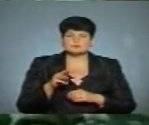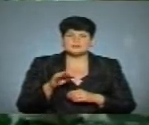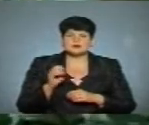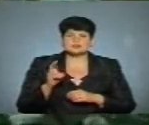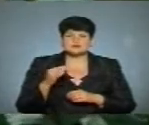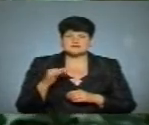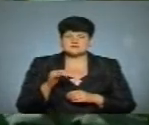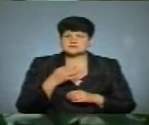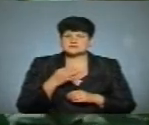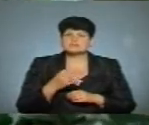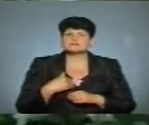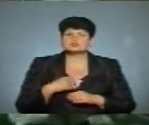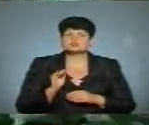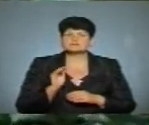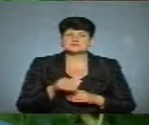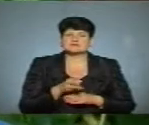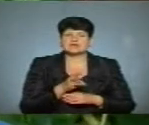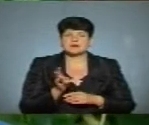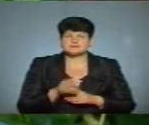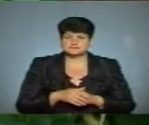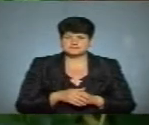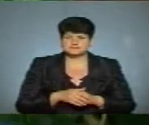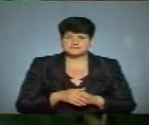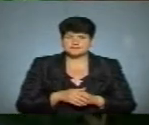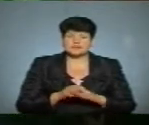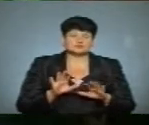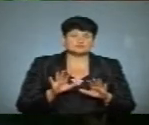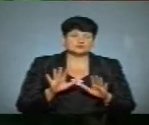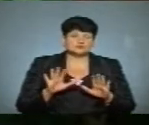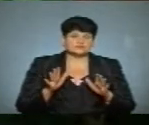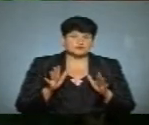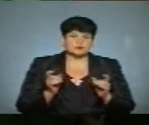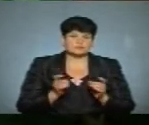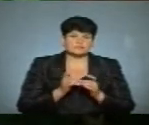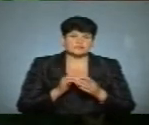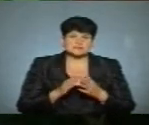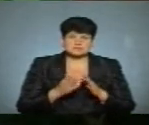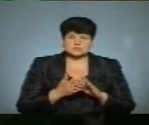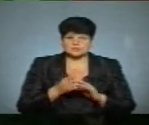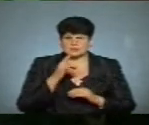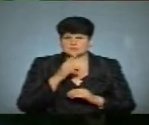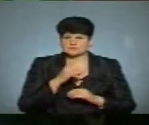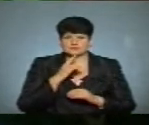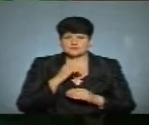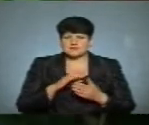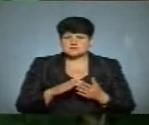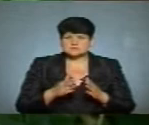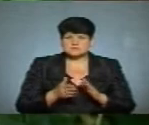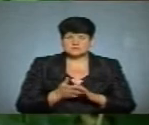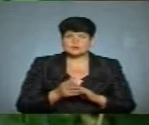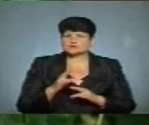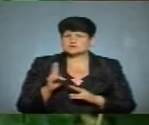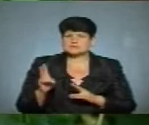розповів, для чого встановлюватимуть ці камери. В разі чого якась виникла конфліктна ситуація, незрозуміла ситуація, хтось